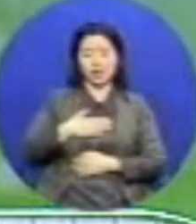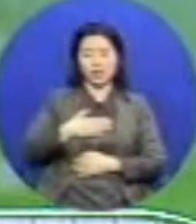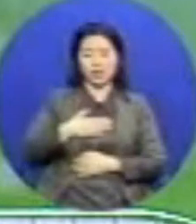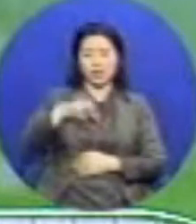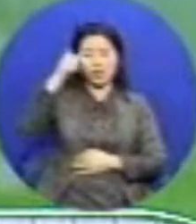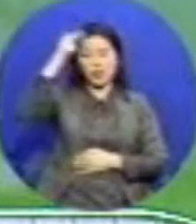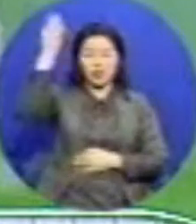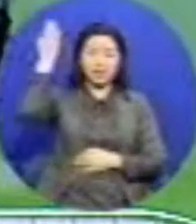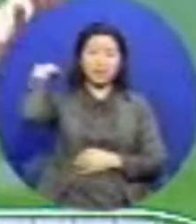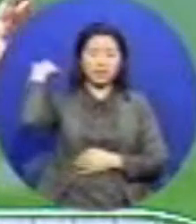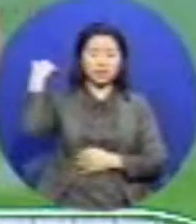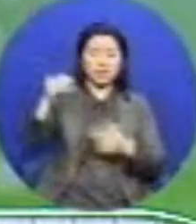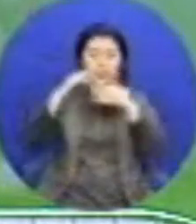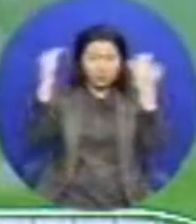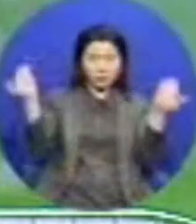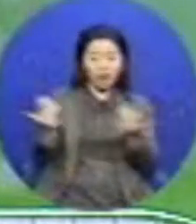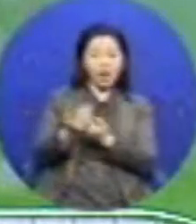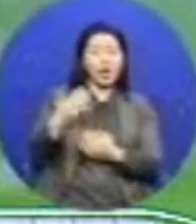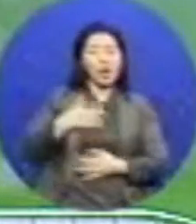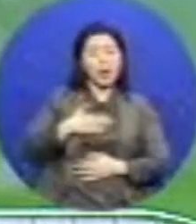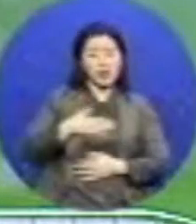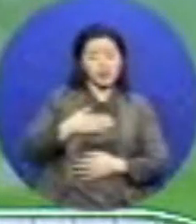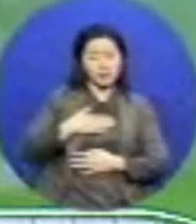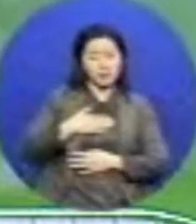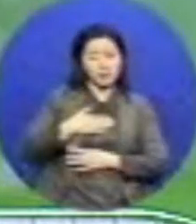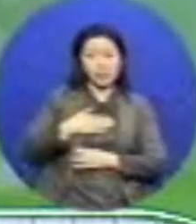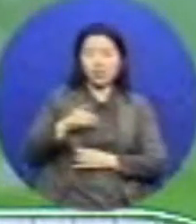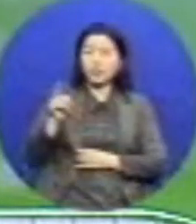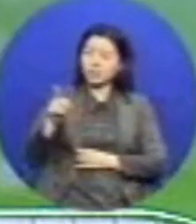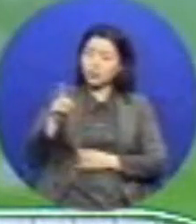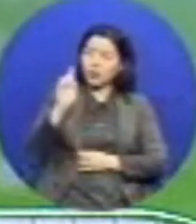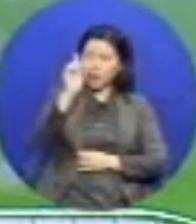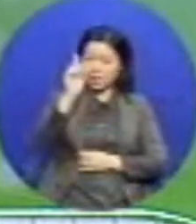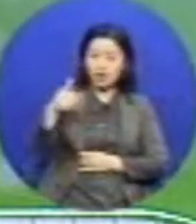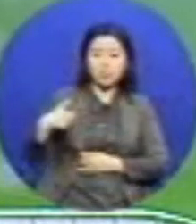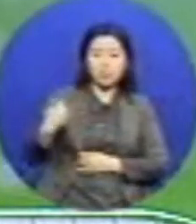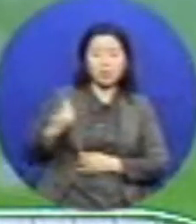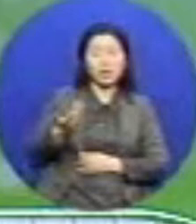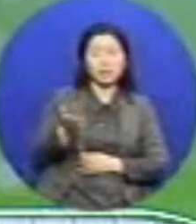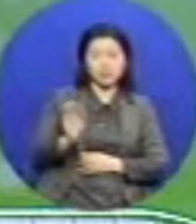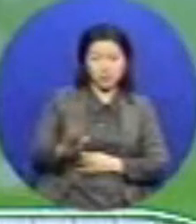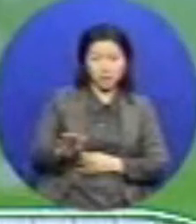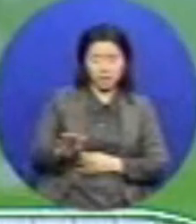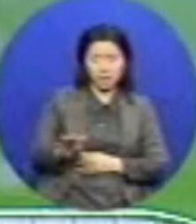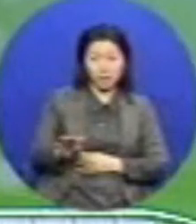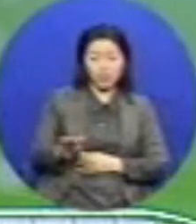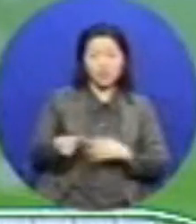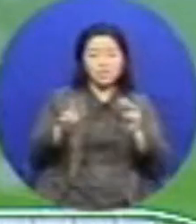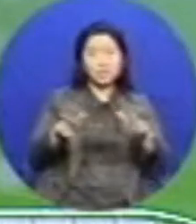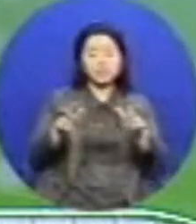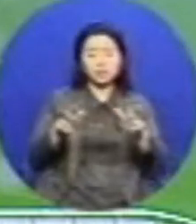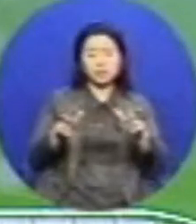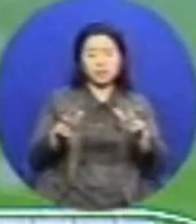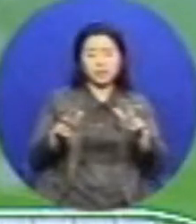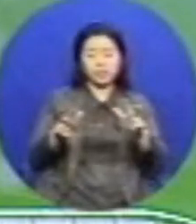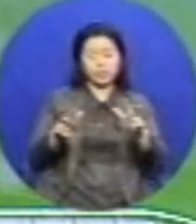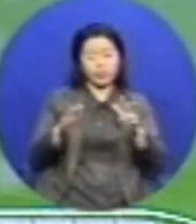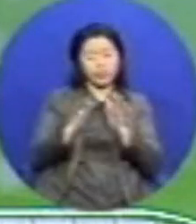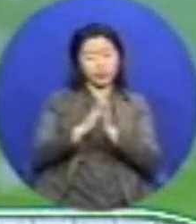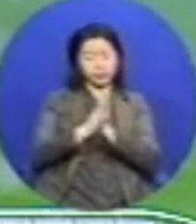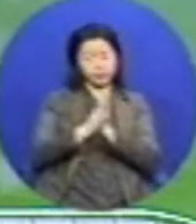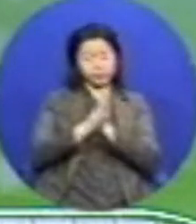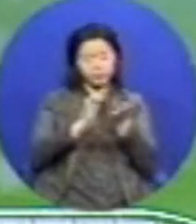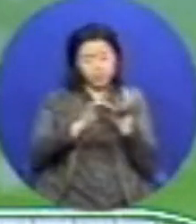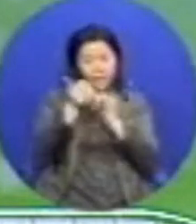제가 다 알겠는데 고거 하나를 모르겠더라 고 예수님 제안이 계신것 진짜 계시긴 한건가